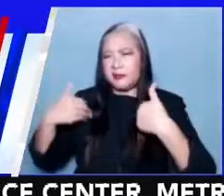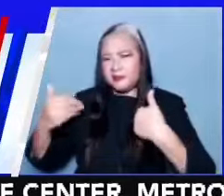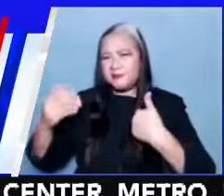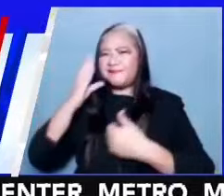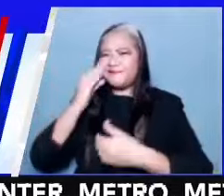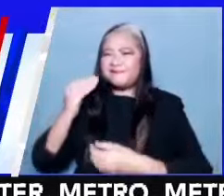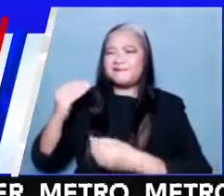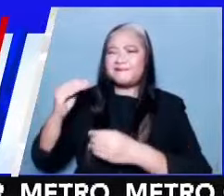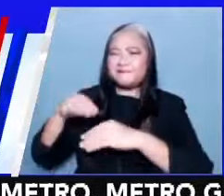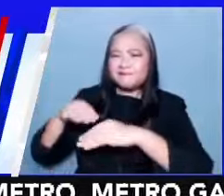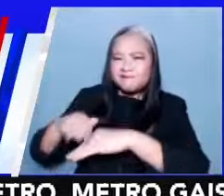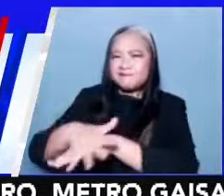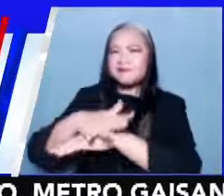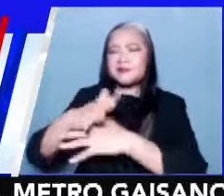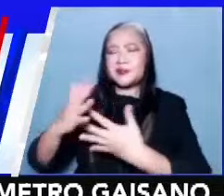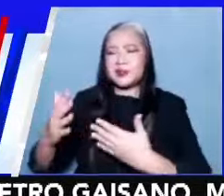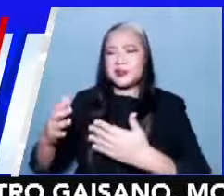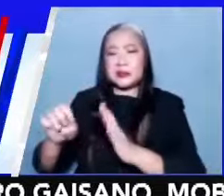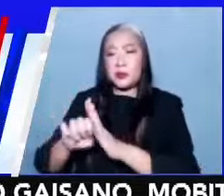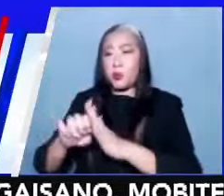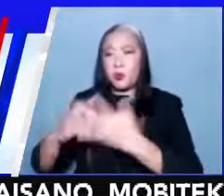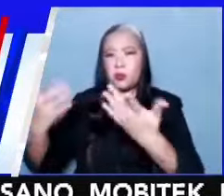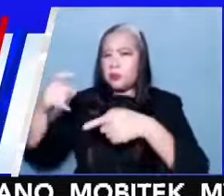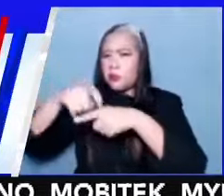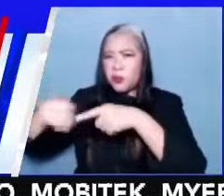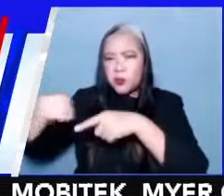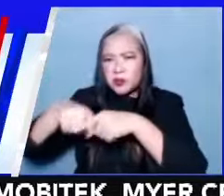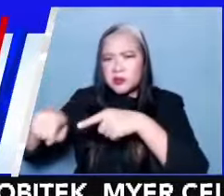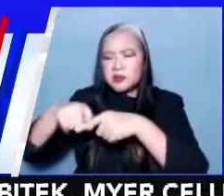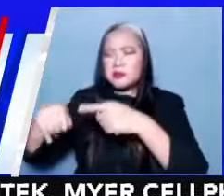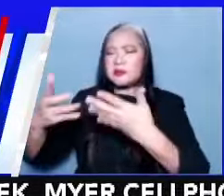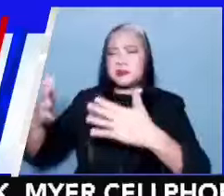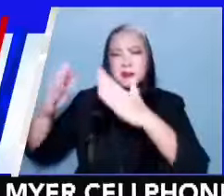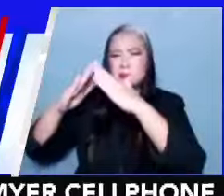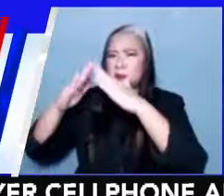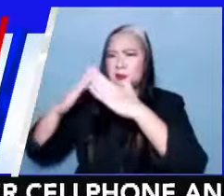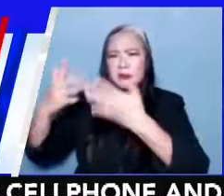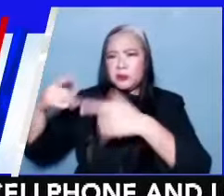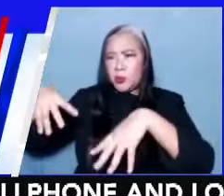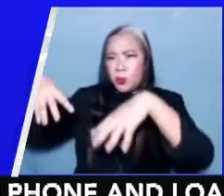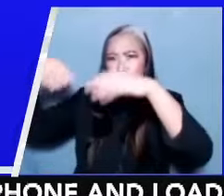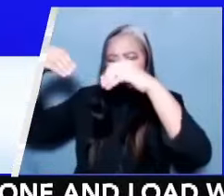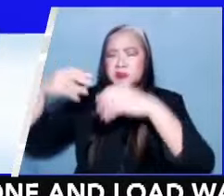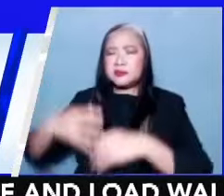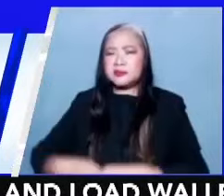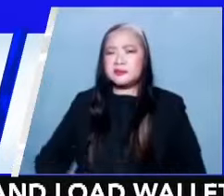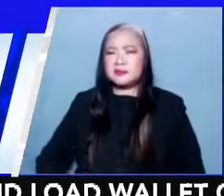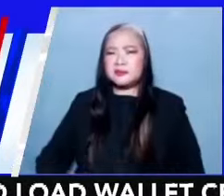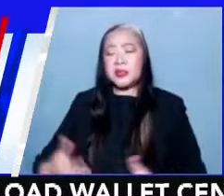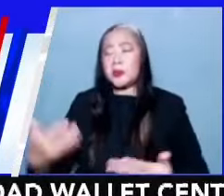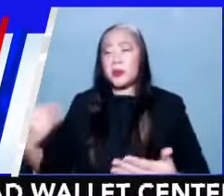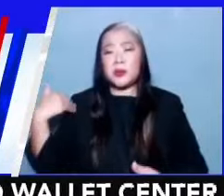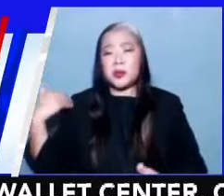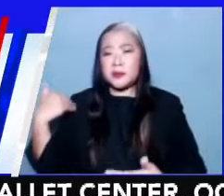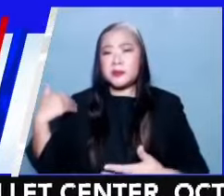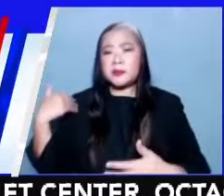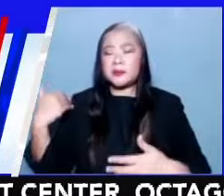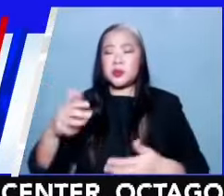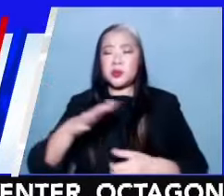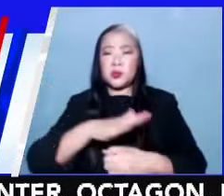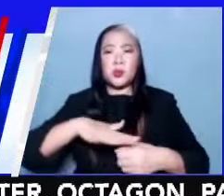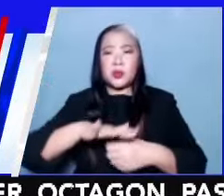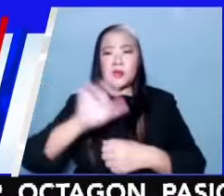Katulad po niyan, mga wala pang kuryente yung mga bahay, hindi pa rin po yata nalilift ng local government